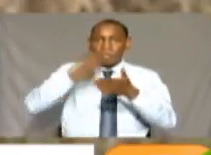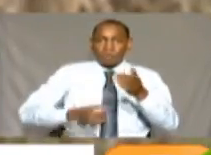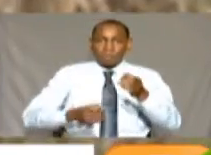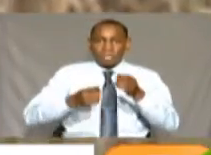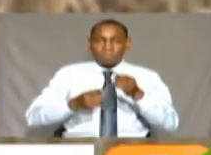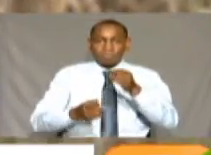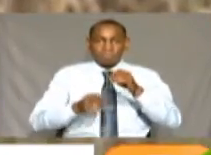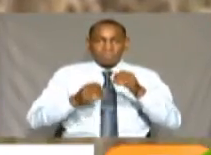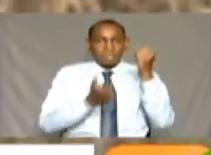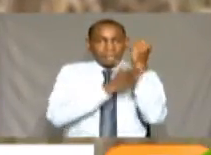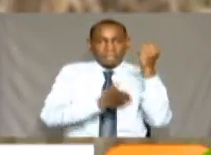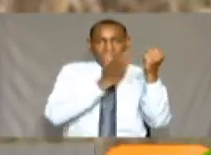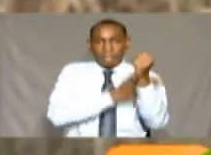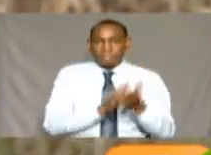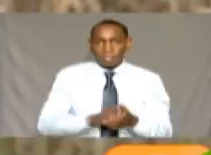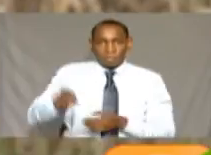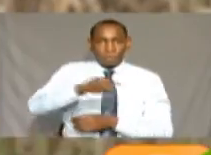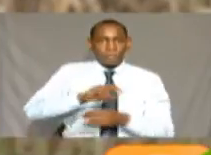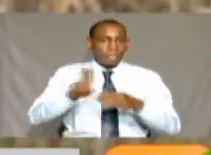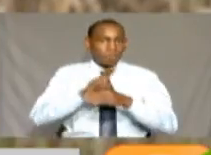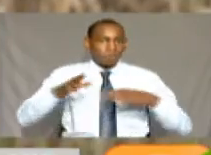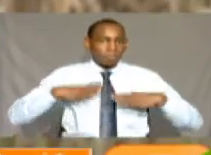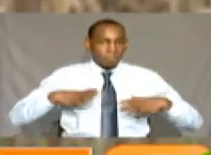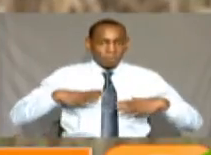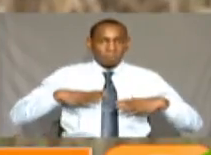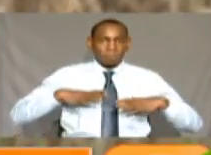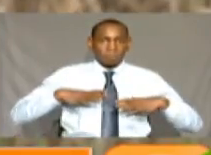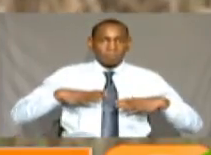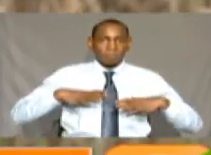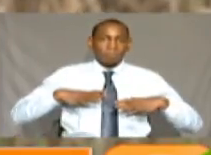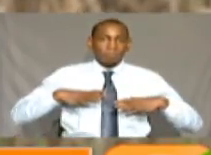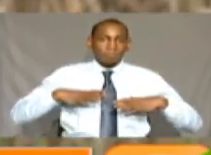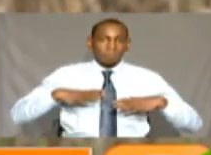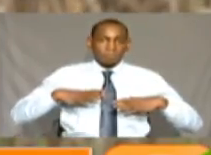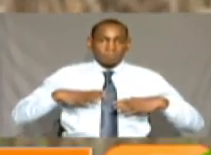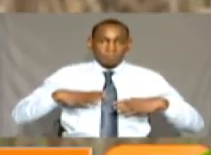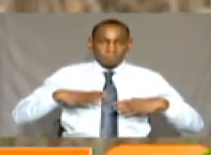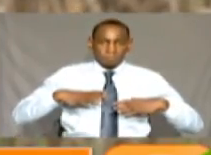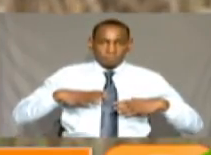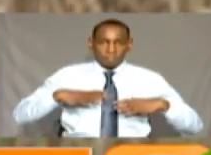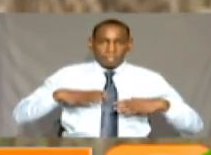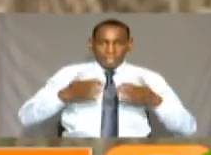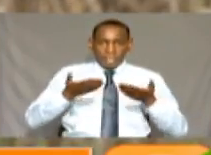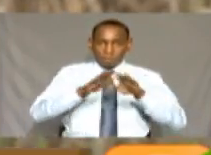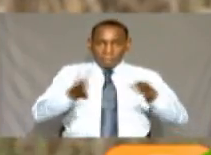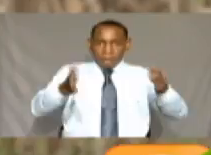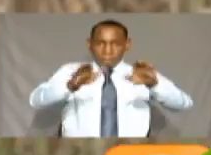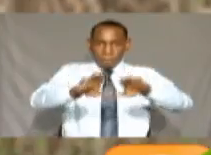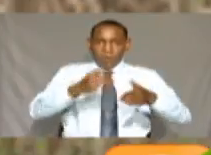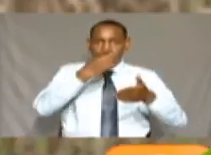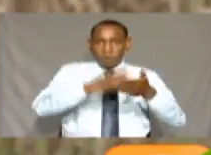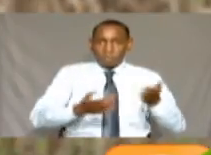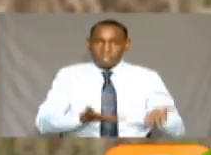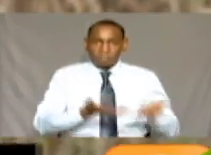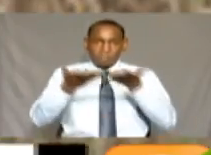Tunatumia watu. Matrekta ikienda kwa shamba ina sink. Sasa karama ya kubeba